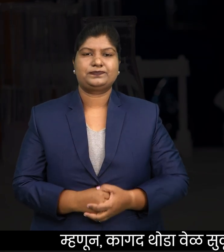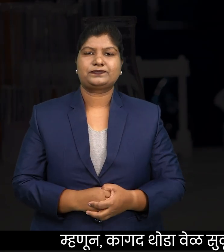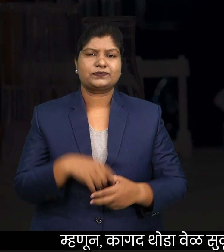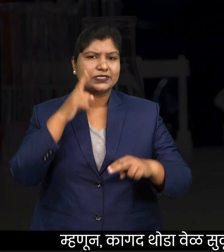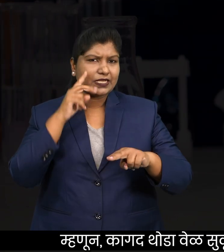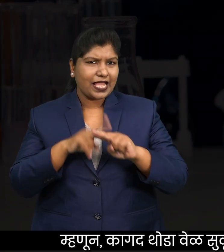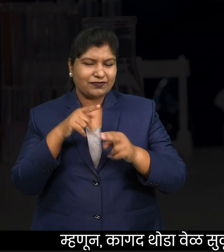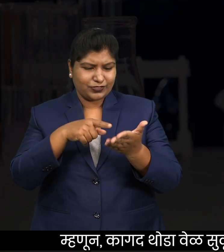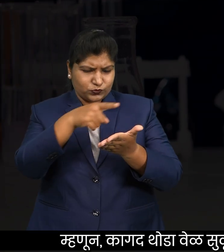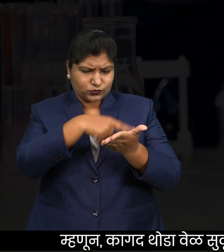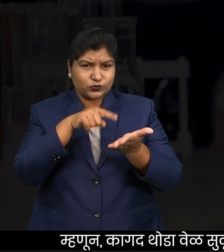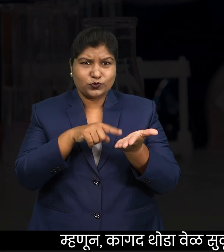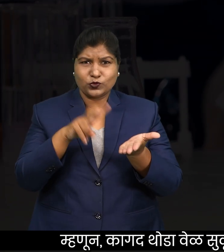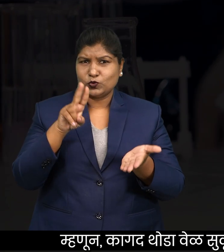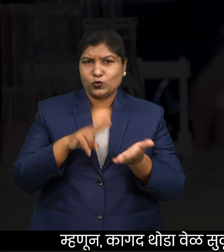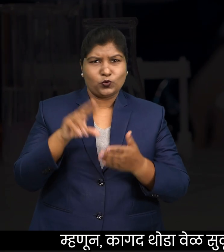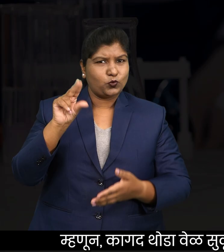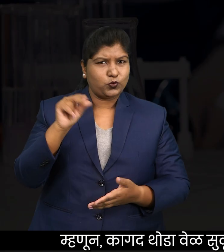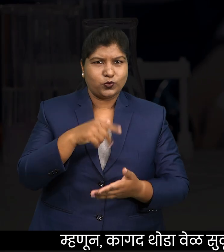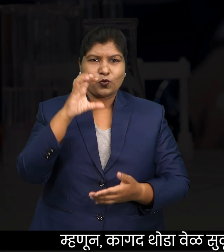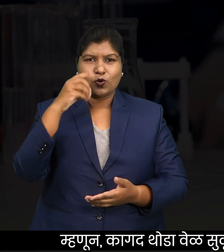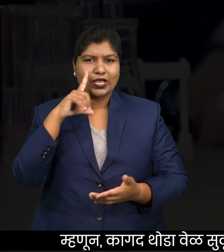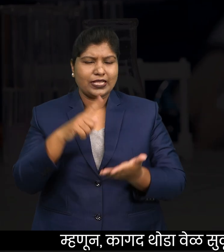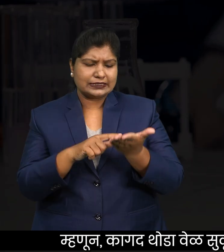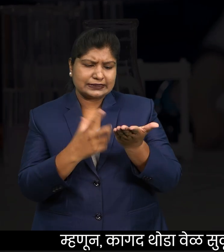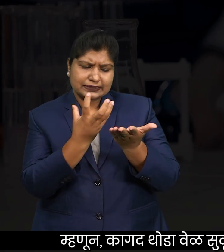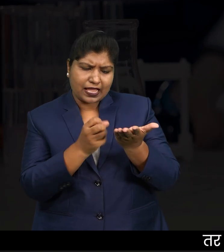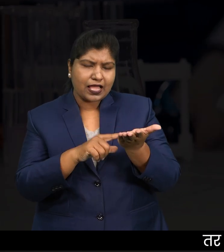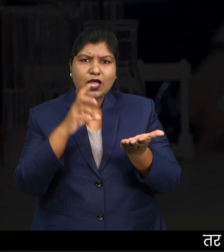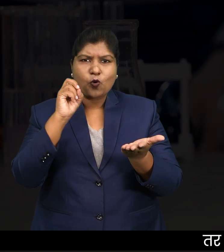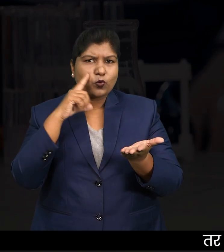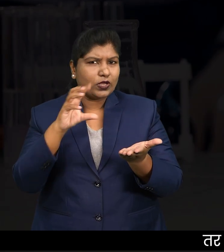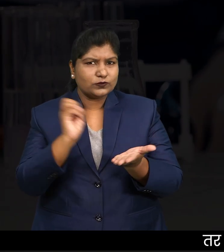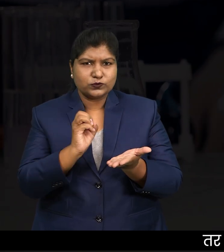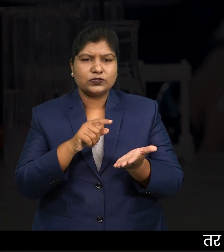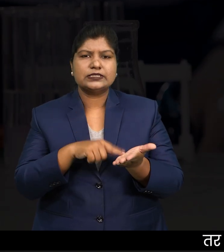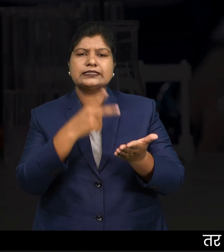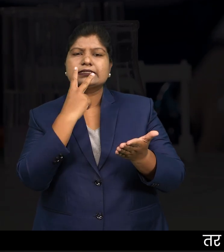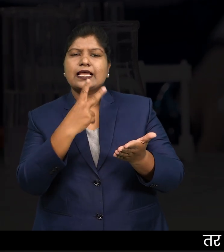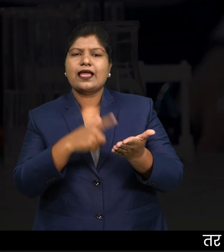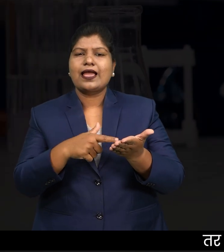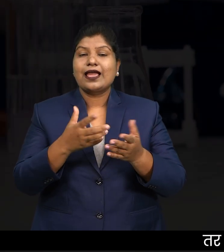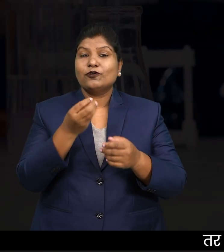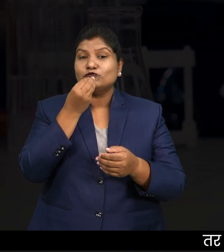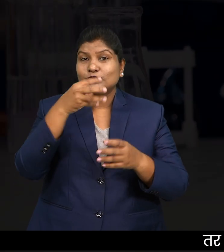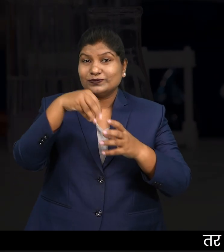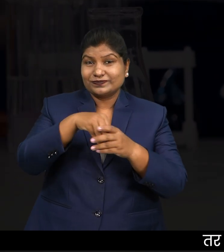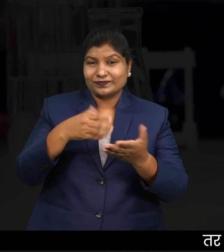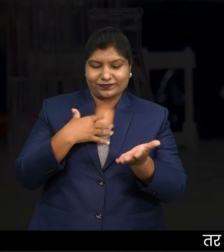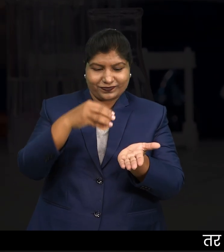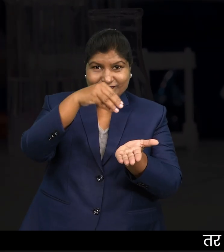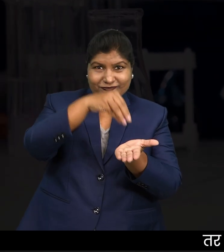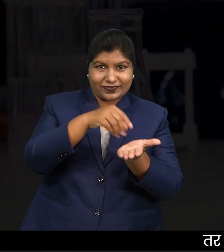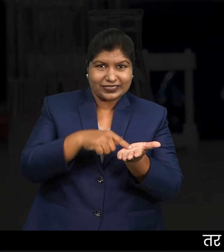वाळल्यानंतर जर तेलकट डाग दिसला नाही तर अन्नपदार्थात चरबी नसते.